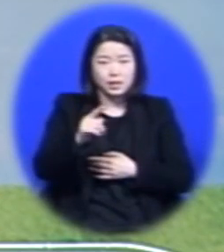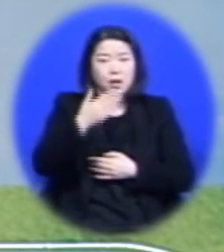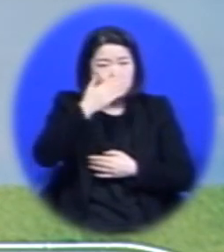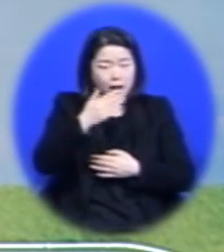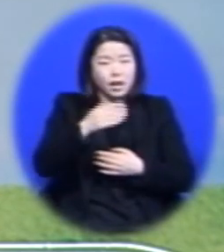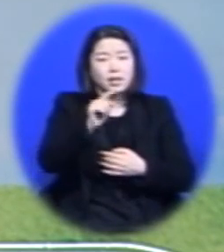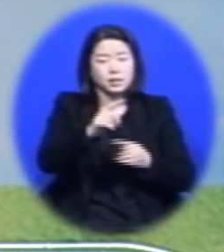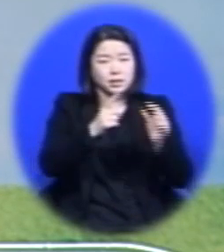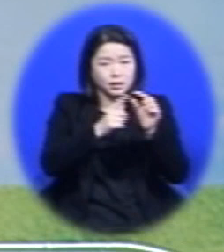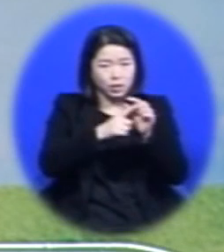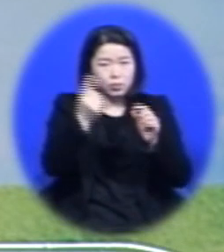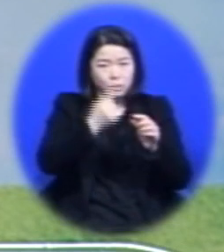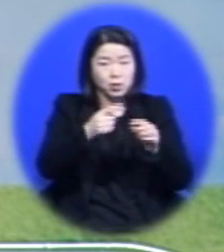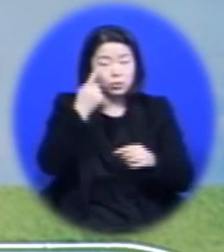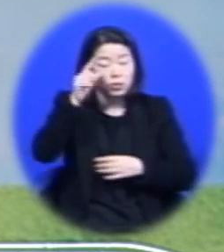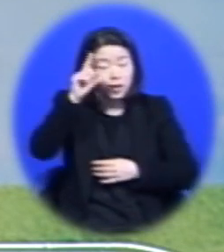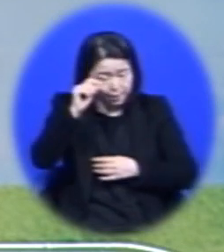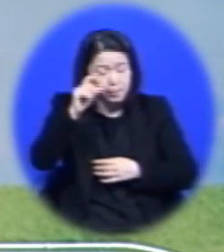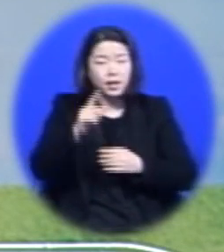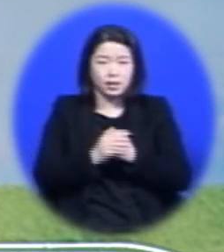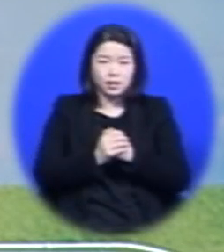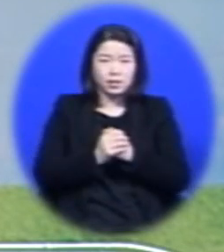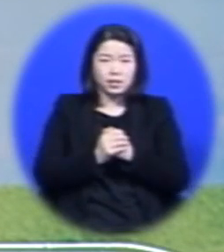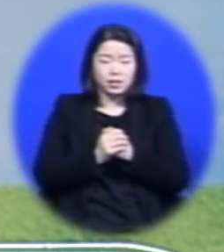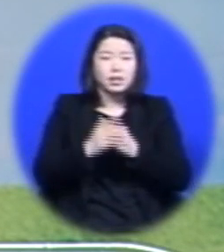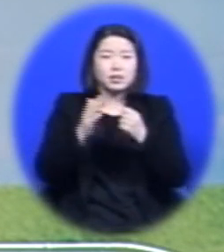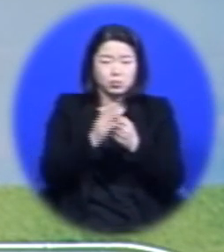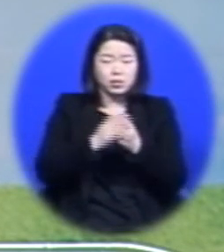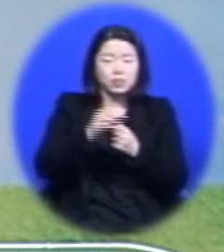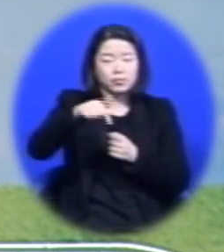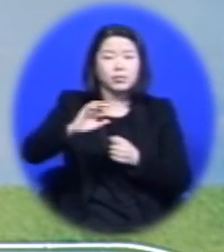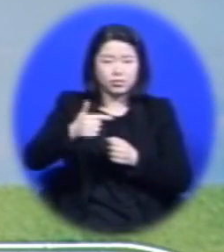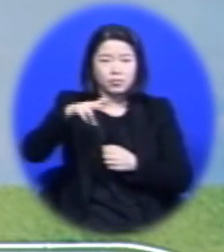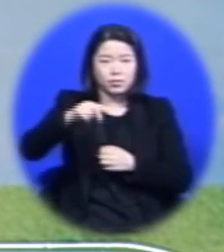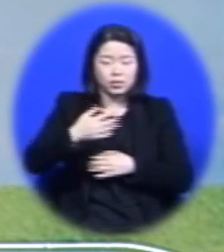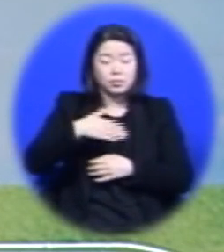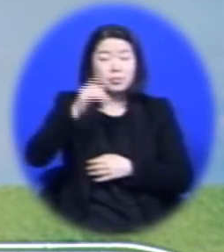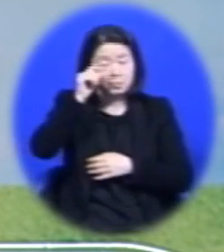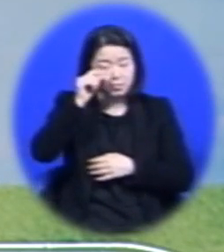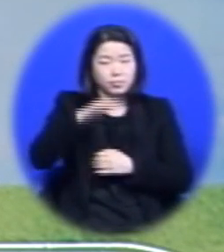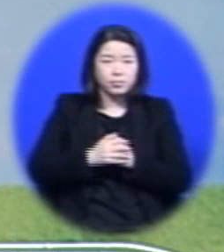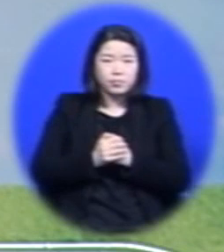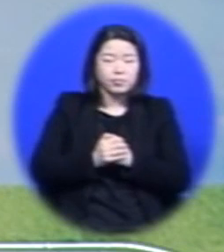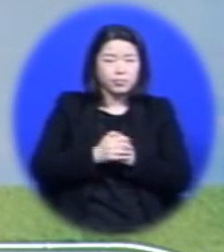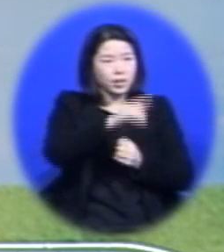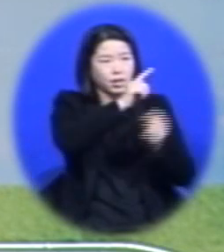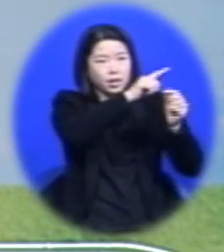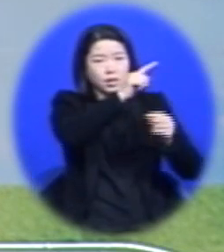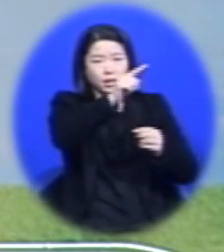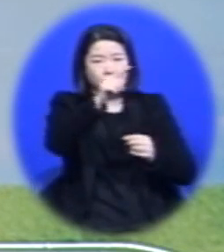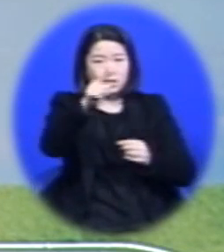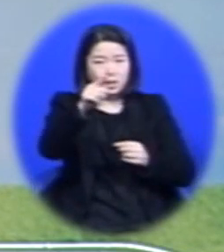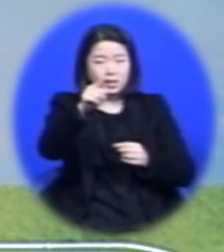음절이 오면은 눈을 깜빡 이라 그러니까 미즈노 겐조 가 알겠다 고 그래서 이제 111